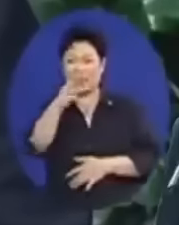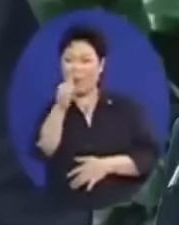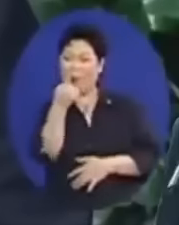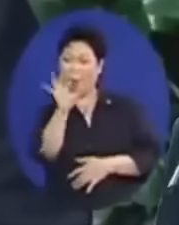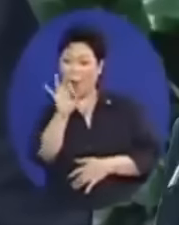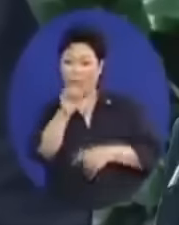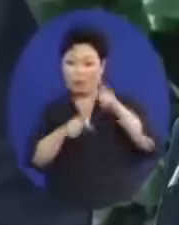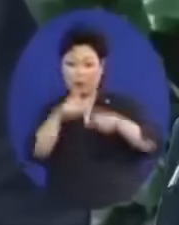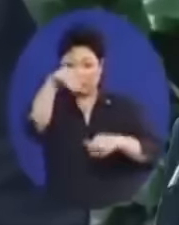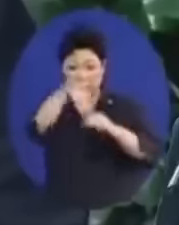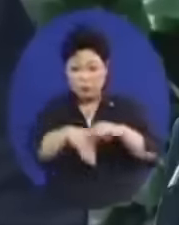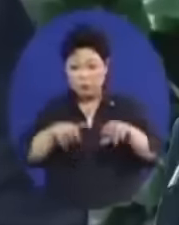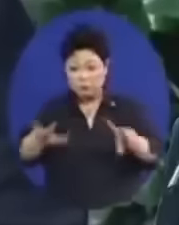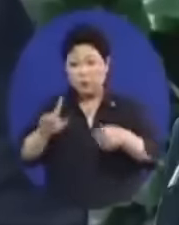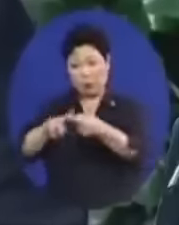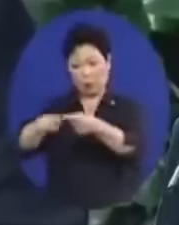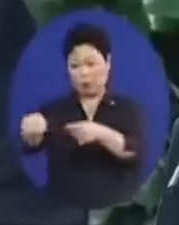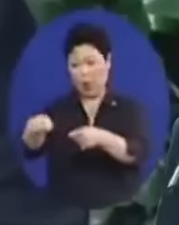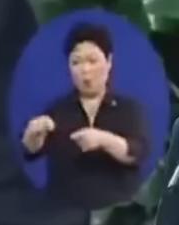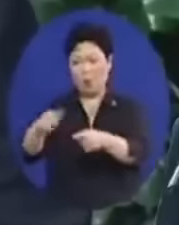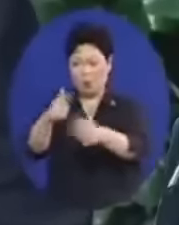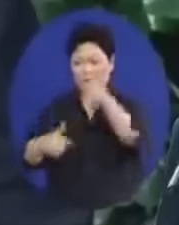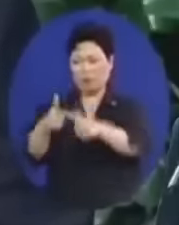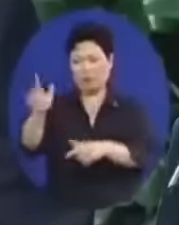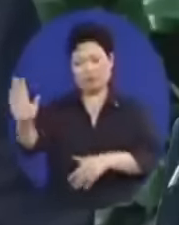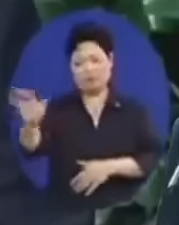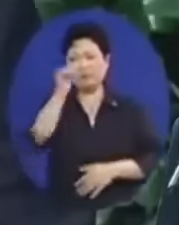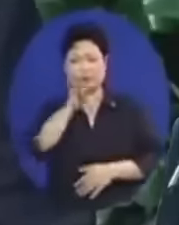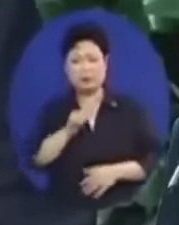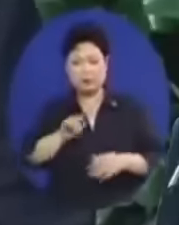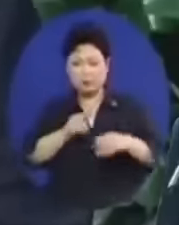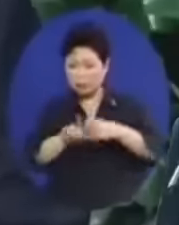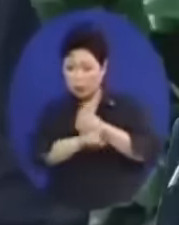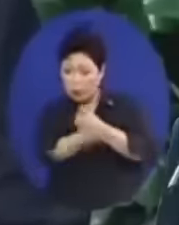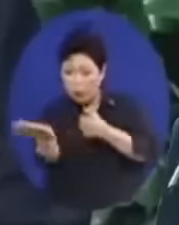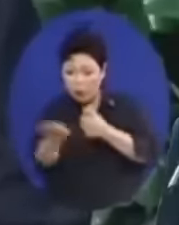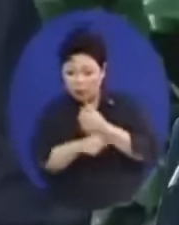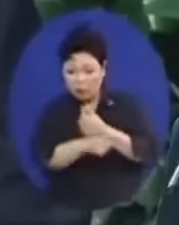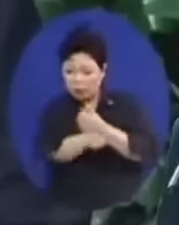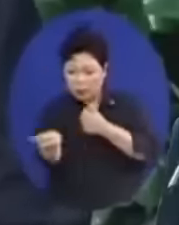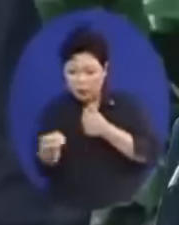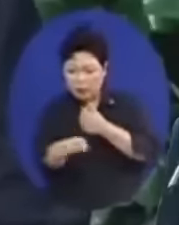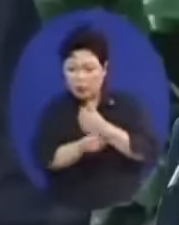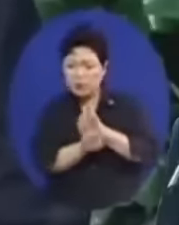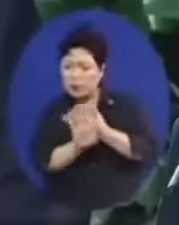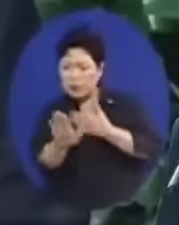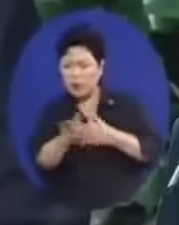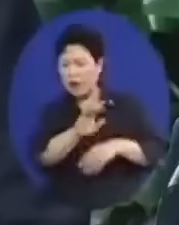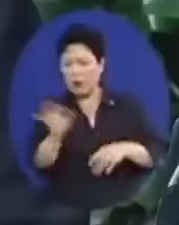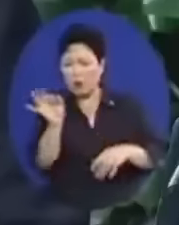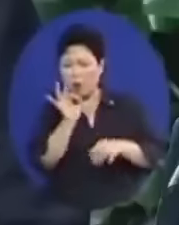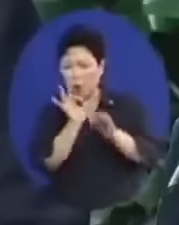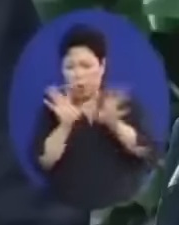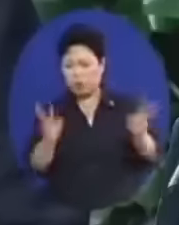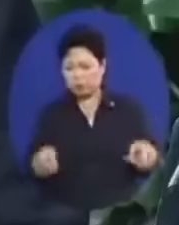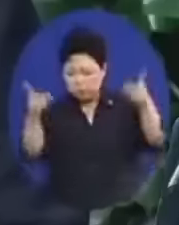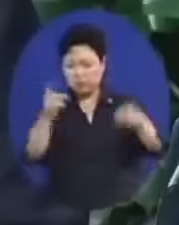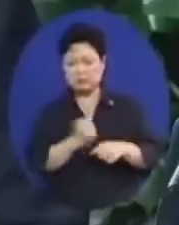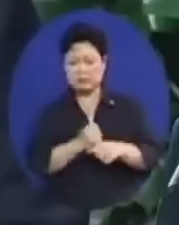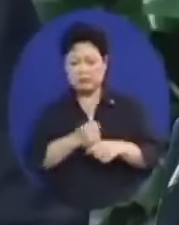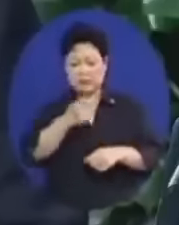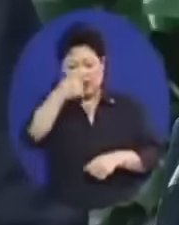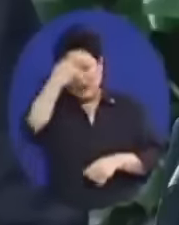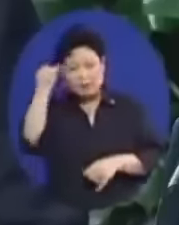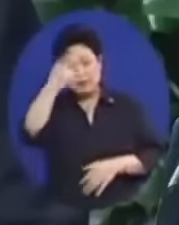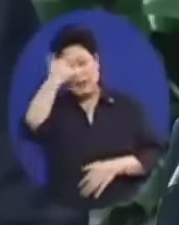지난 오늘날에도 서가 있어요. 그 이외에는 아무것도 없는 것입니다. 허무와 무의미입니다. 할아버지 할머니의 무덤에